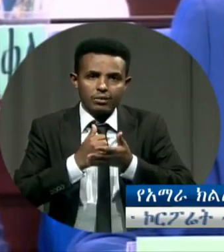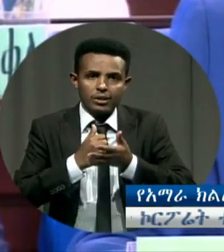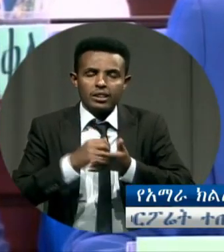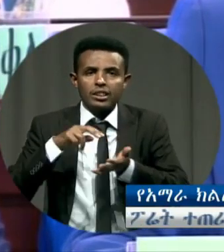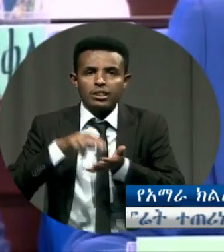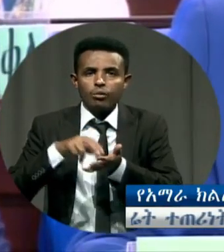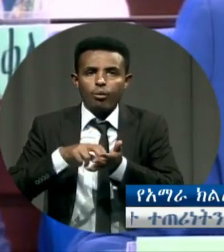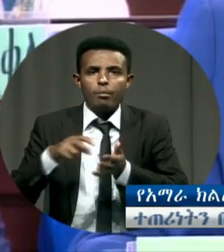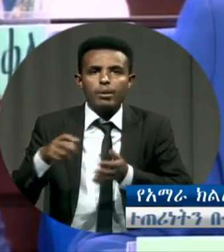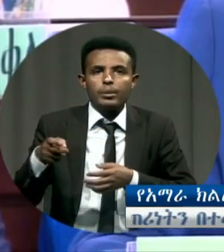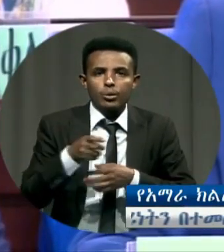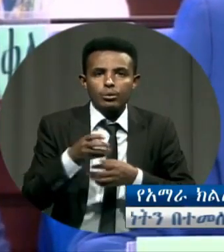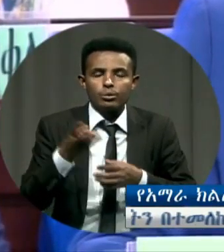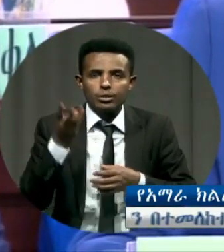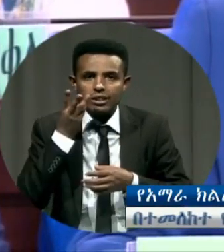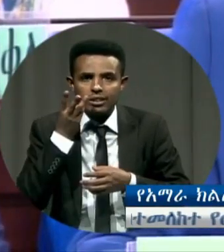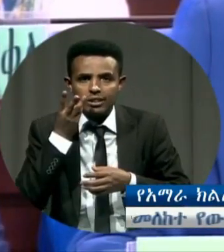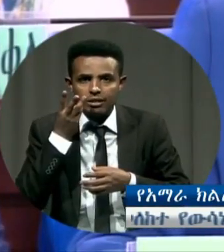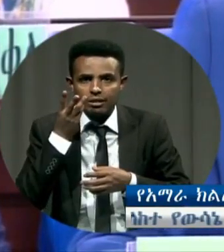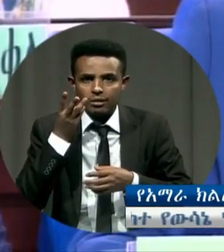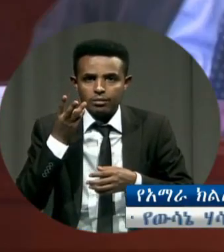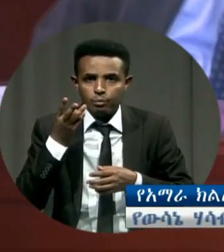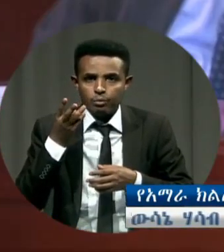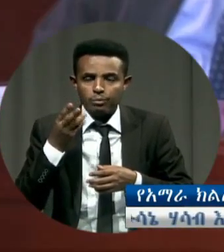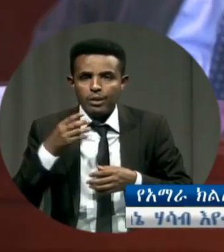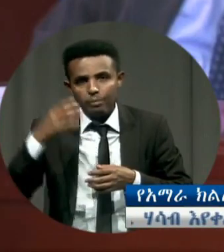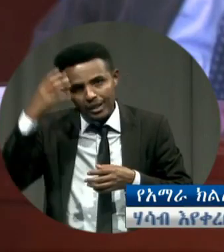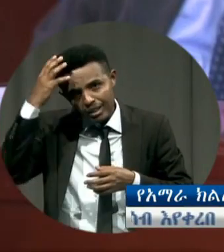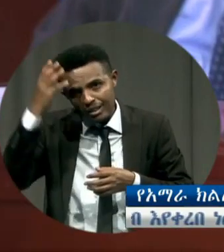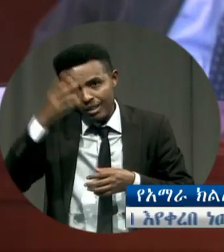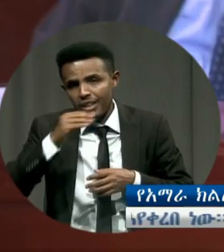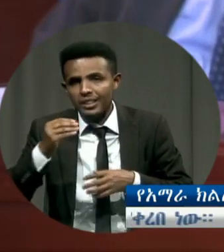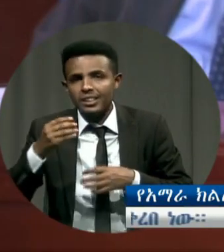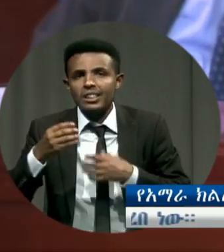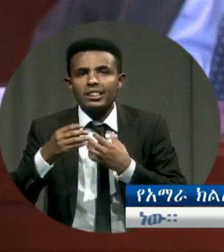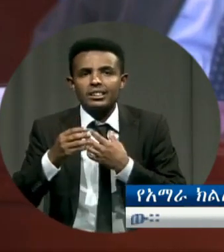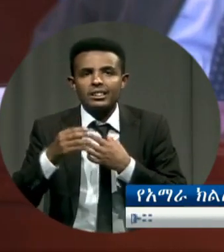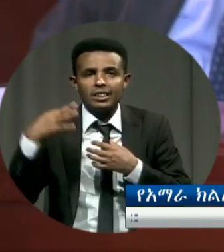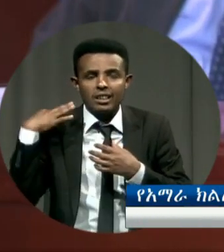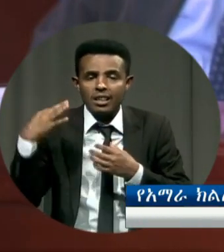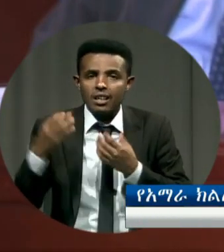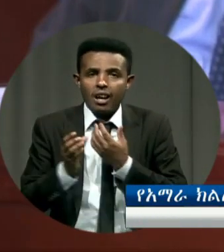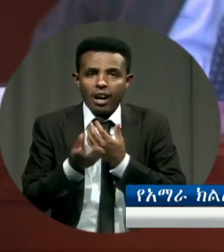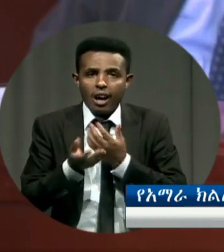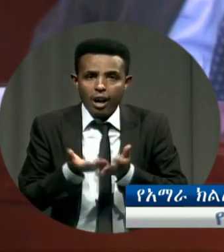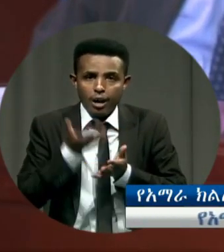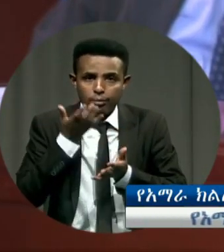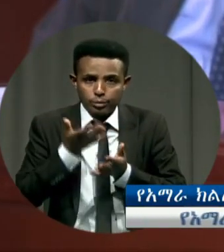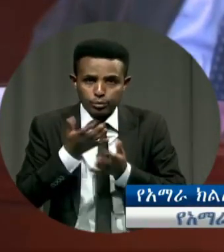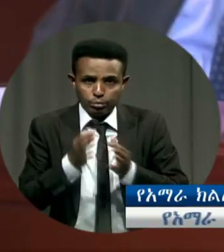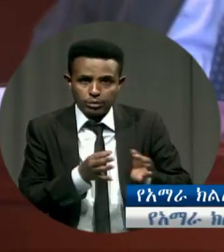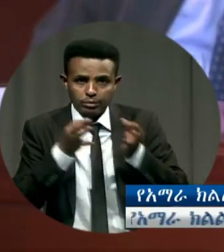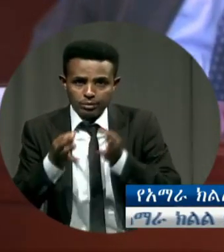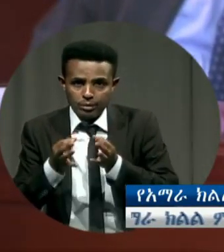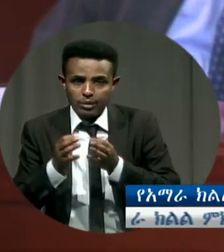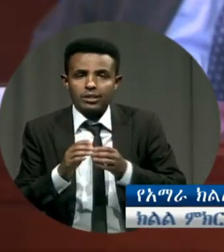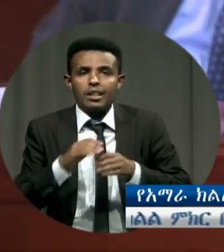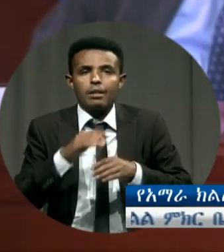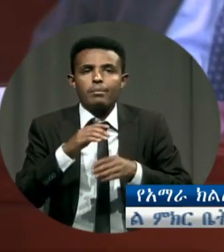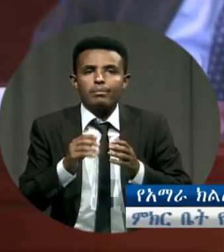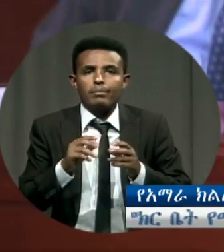የተቋቋመ በመሆኑ፣ ስድስት በመንግስትና የግል ባለሀብቱ ሊሸፈን በማይችሉ ክፍተት ለመሙላት እንዲቻል ሆኖ